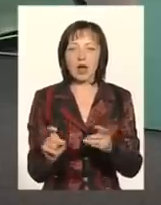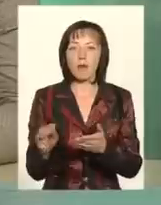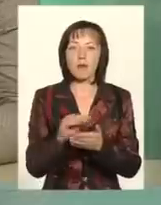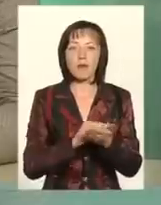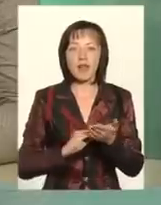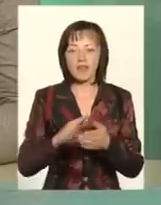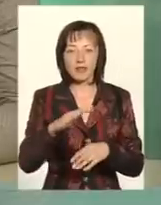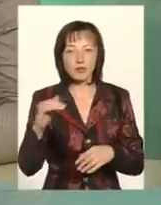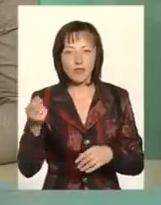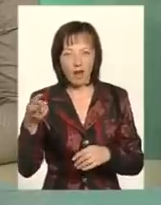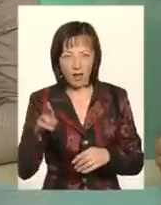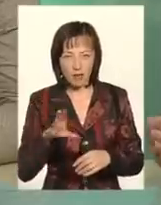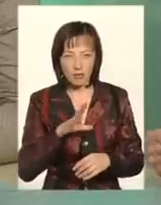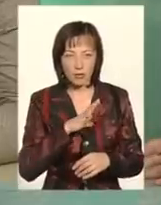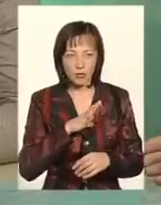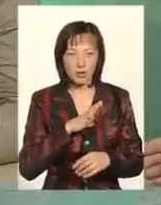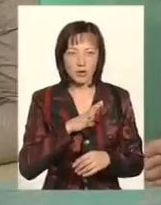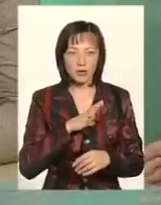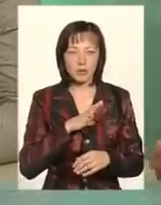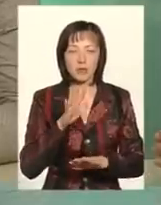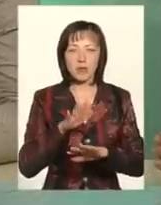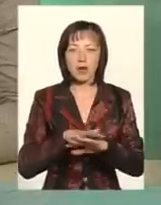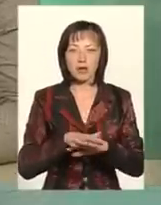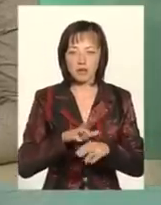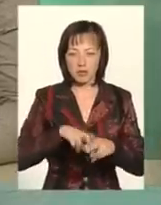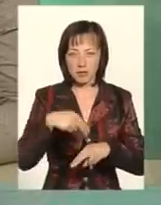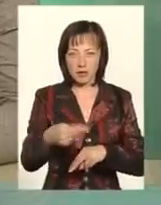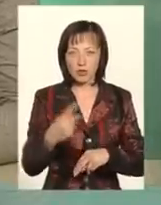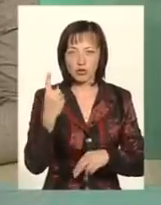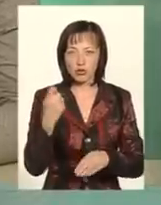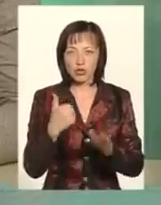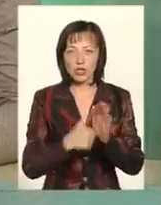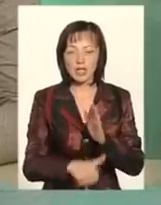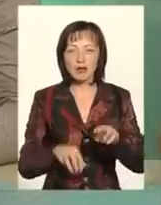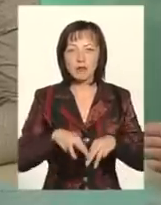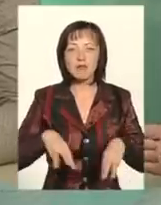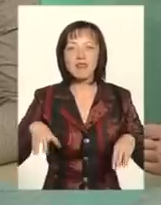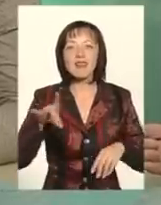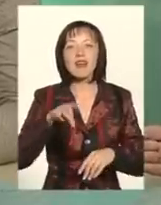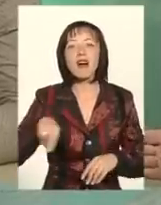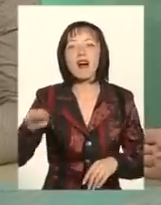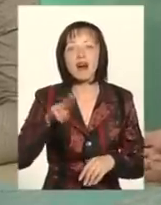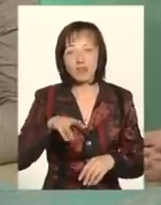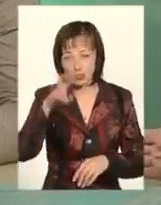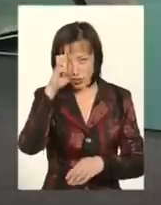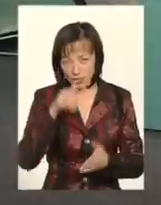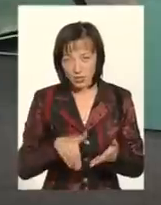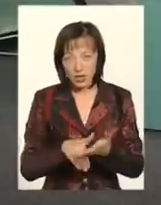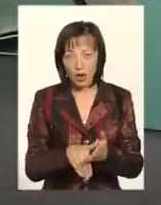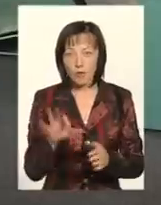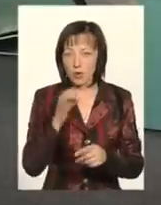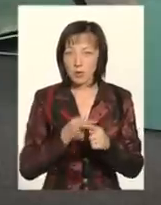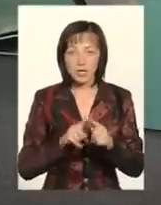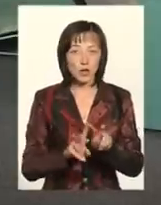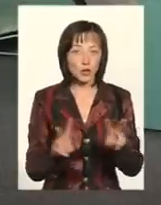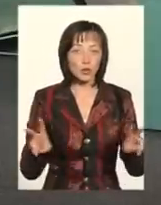було рефінансувано банкам 160 млрд грн але про але про це ніхто не